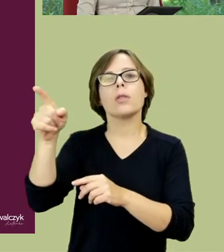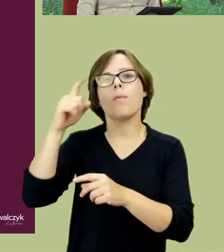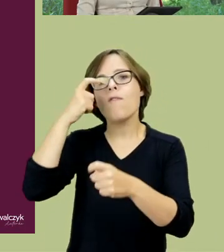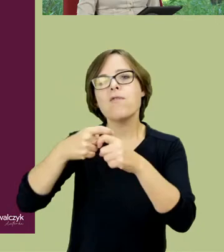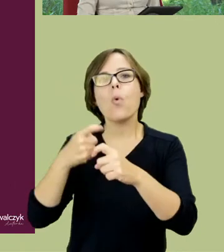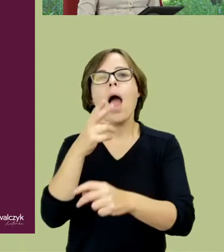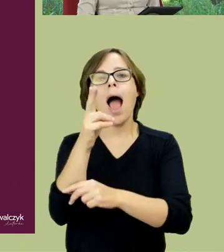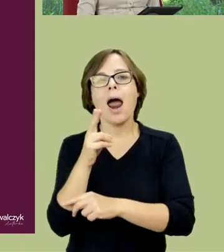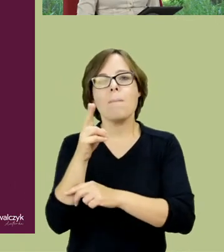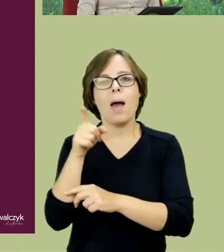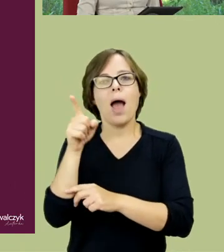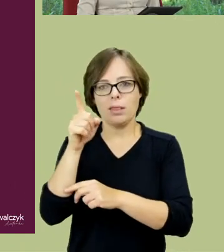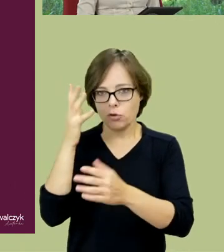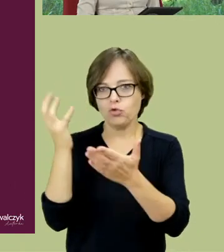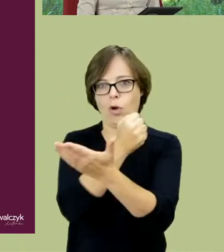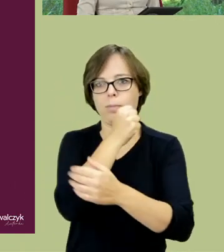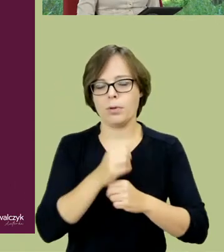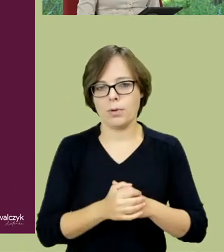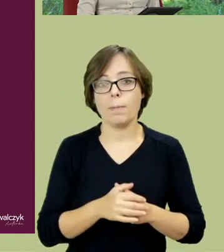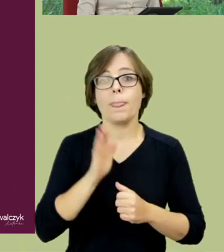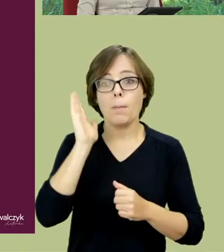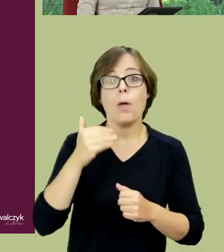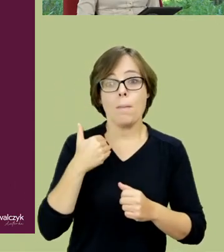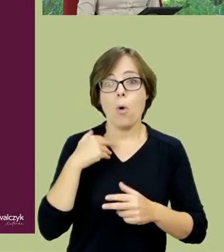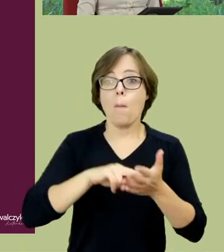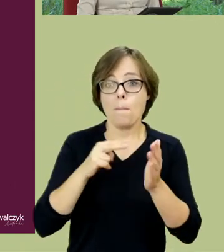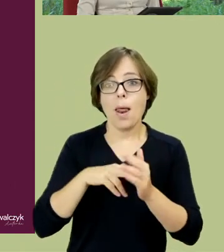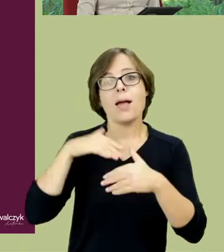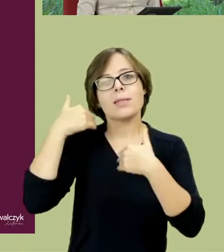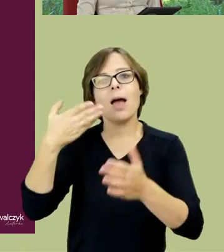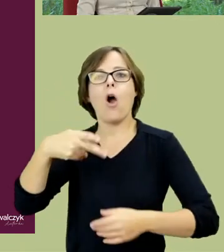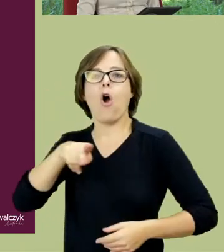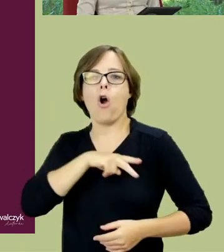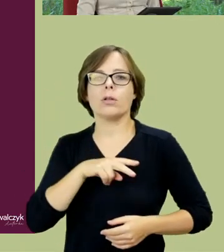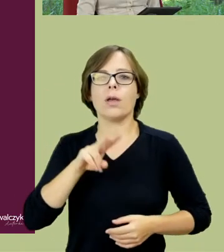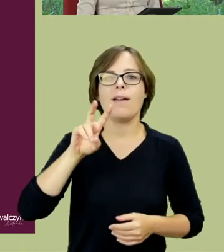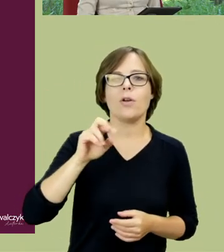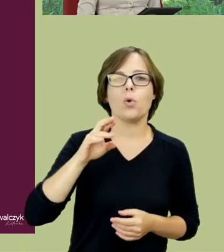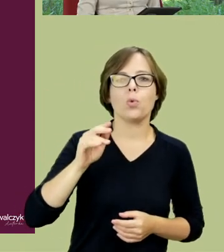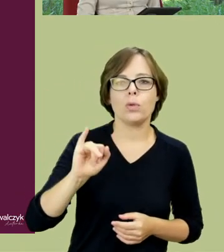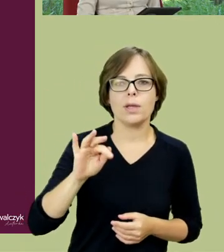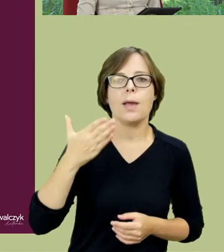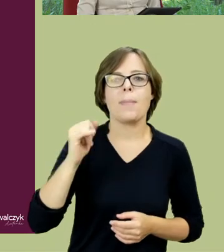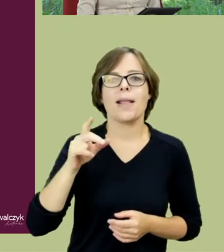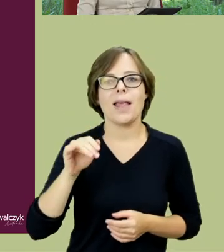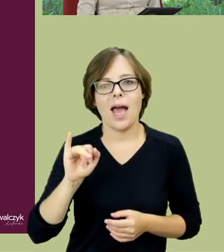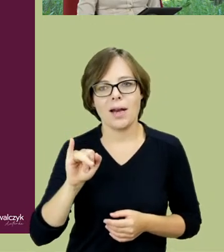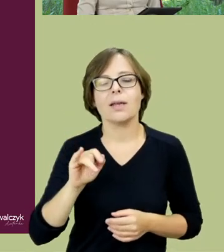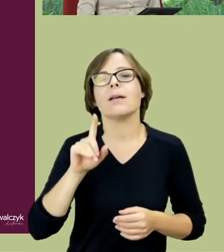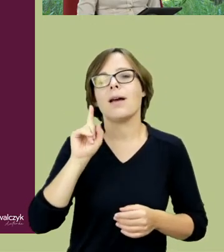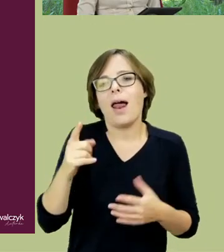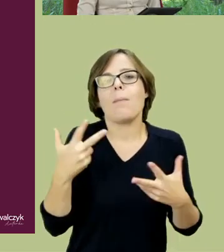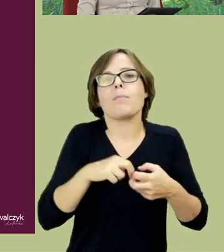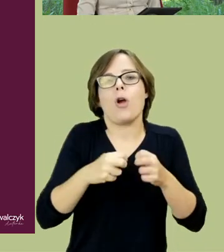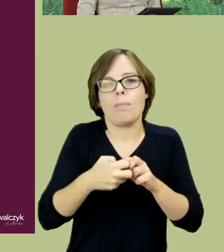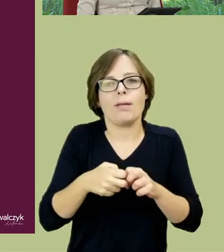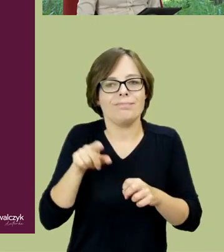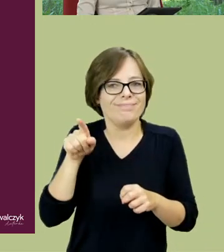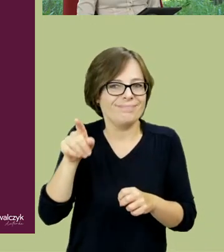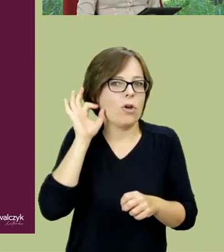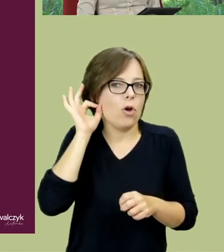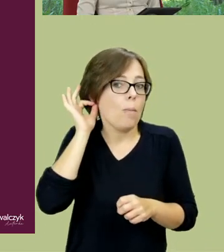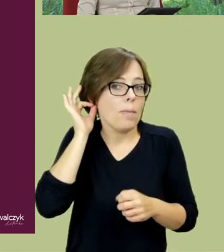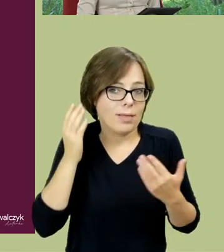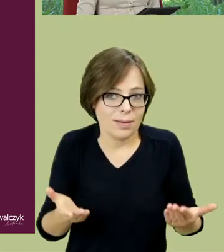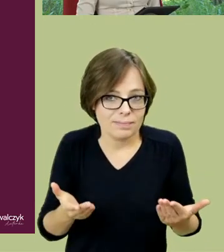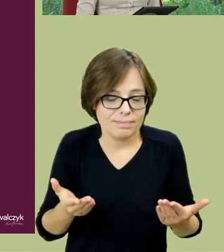już wtedy w 1809 roku uhonorować orderem Virtuti Militari. Ale była kobietą i